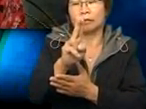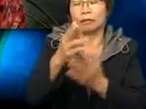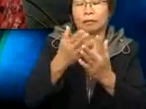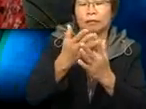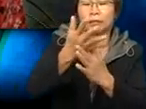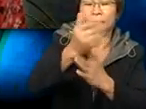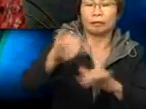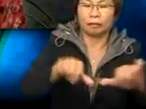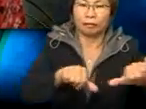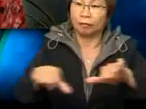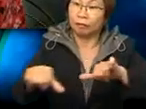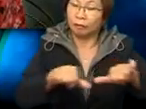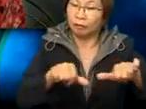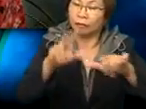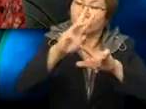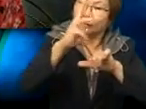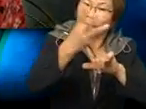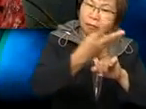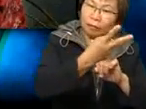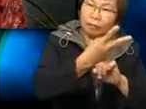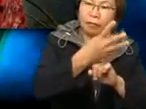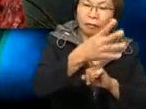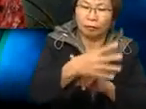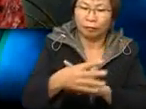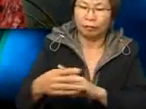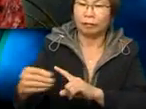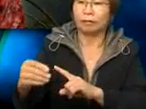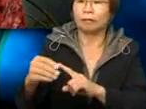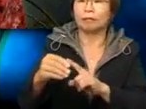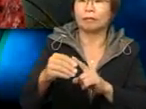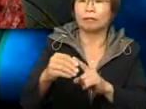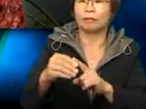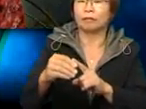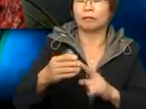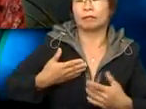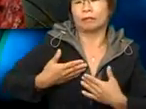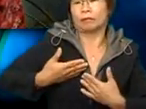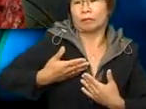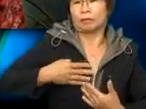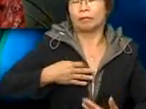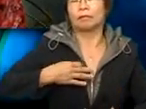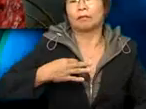melalui aktiviti kebajikan dan kesukarelawanan.